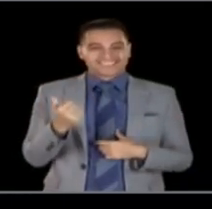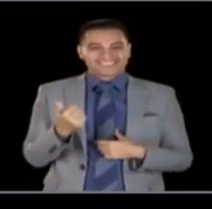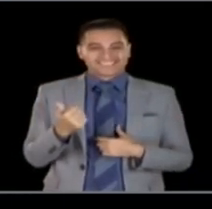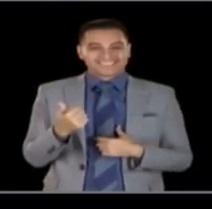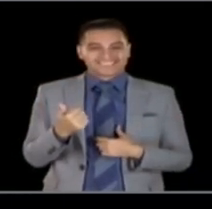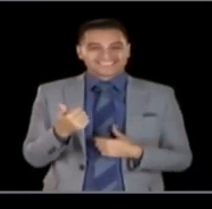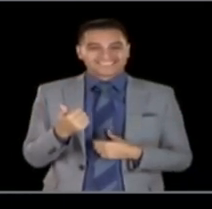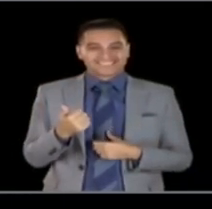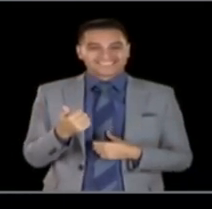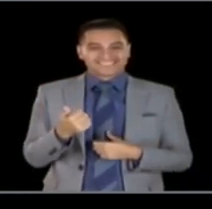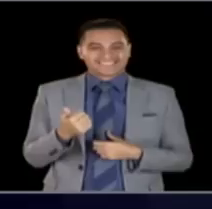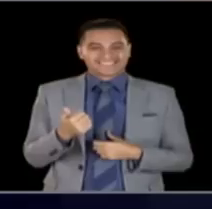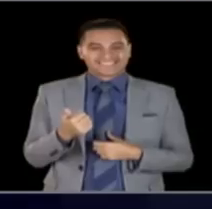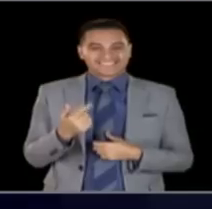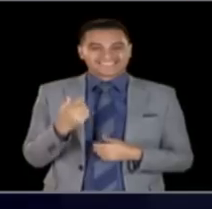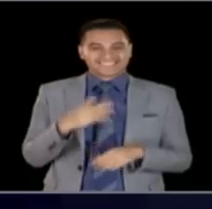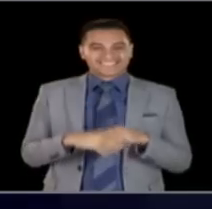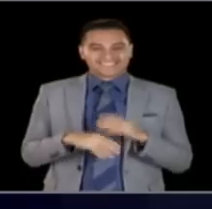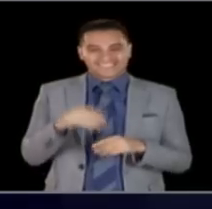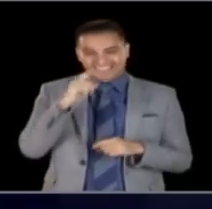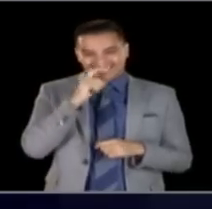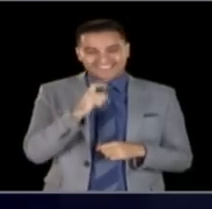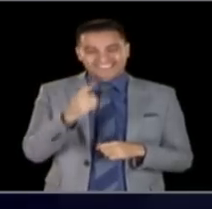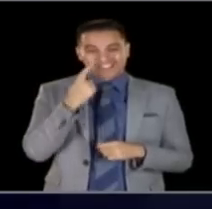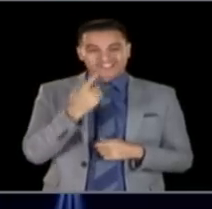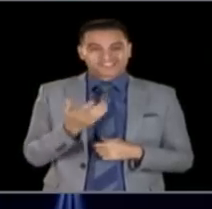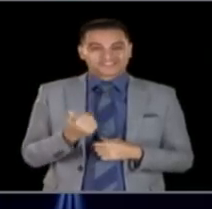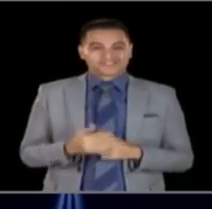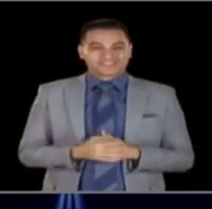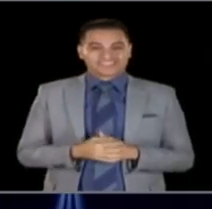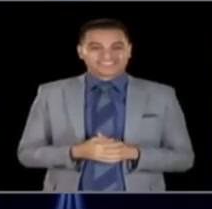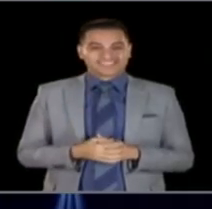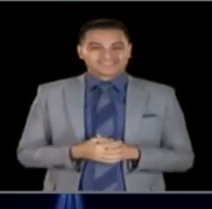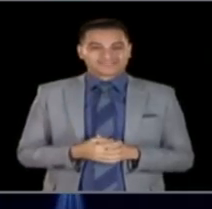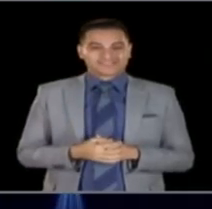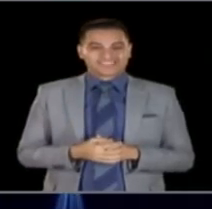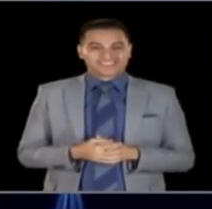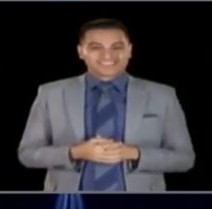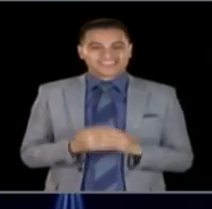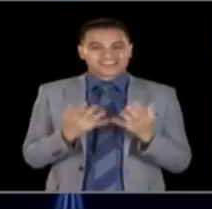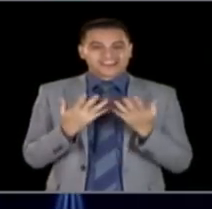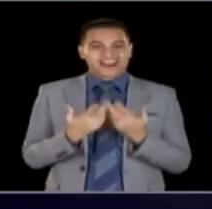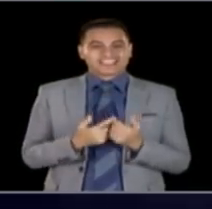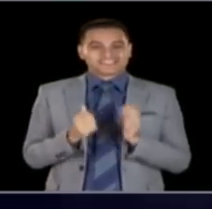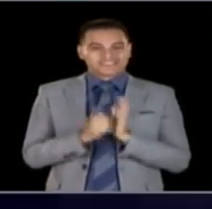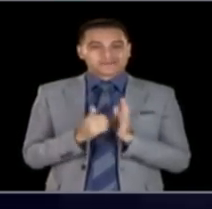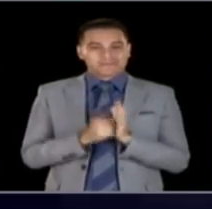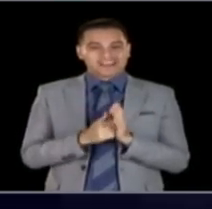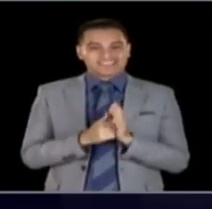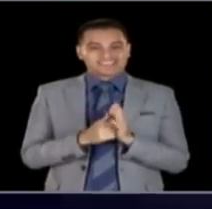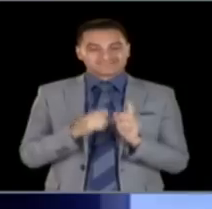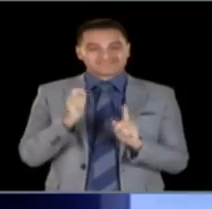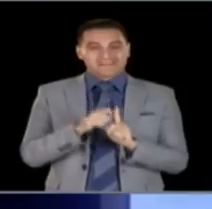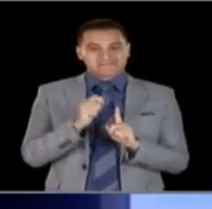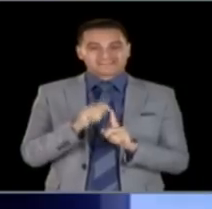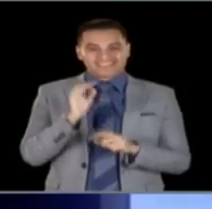يعني مش بس بيغلط ده كمان بيدبسك. ده حسابه في البيت الولد ده، لازم يتعاقب. حسابه في البيت. اه لازم يتعاقب الولد